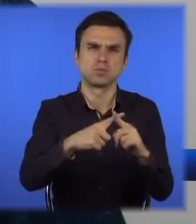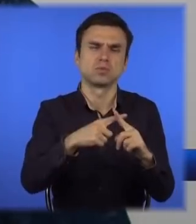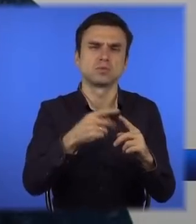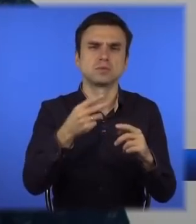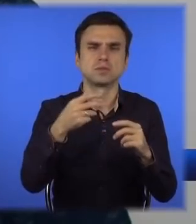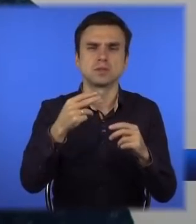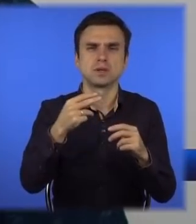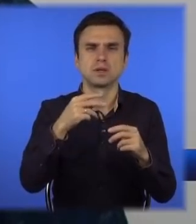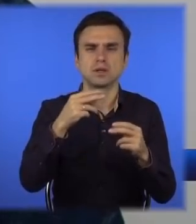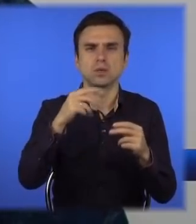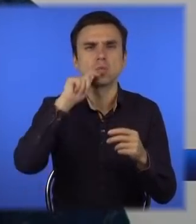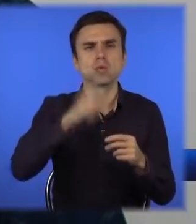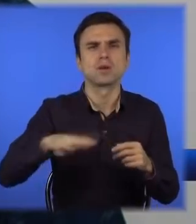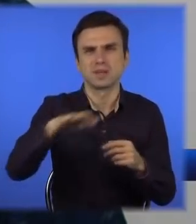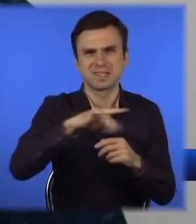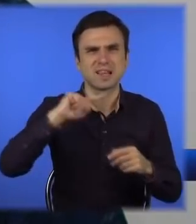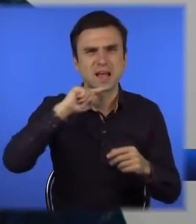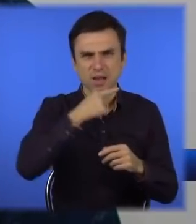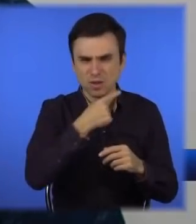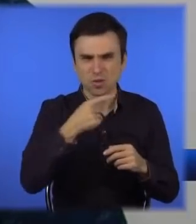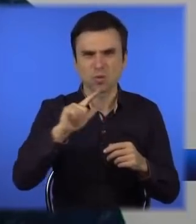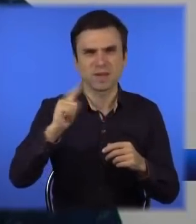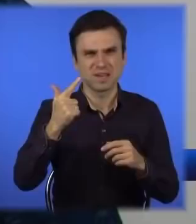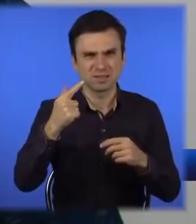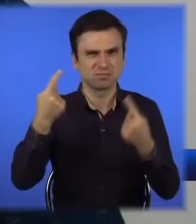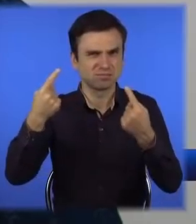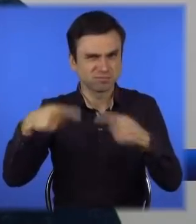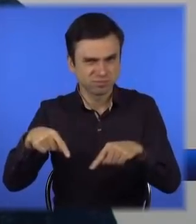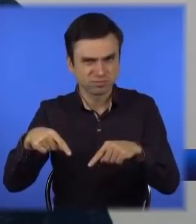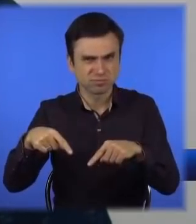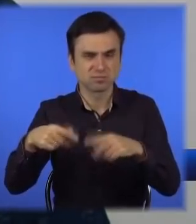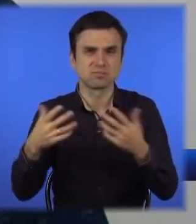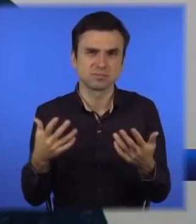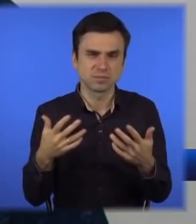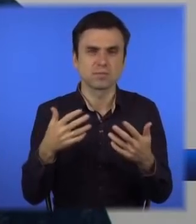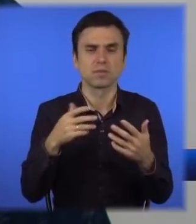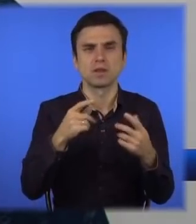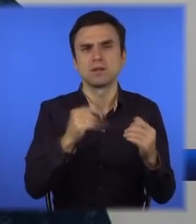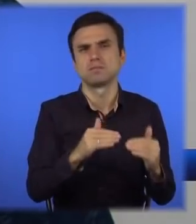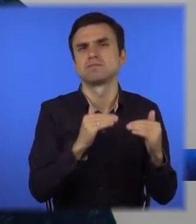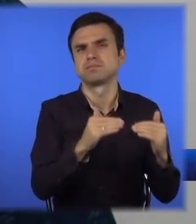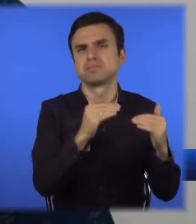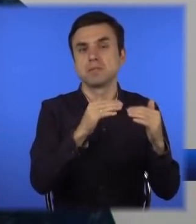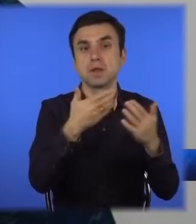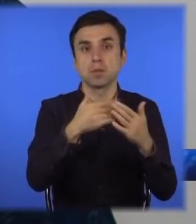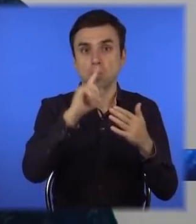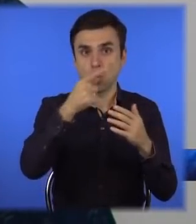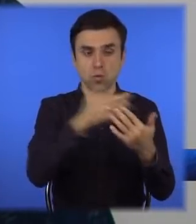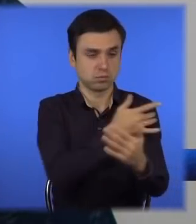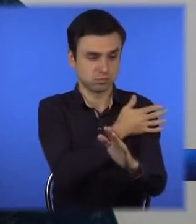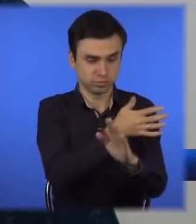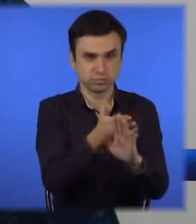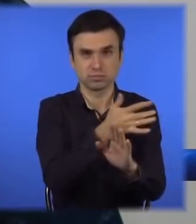початку 2000-х і всередині першого десятиліття була типовою картина, коли до парламенту йшли у